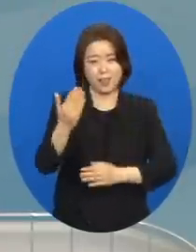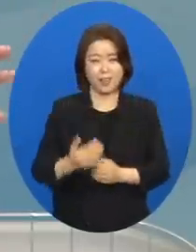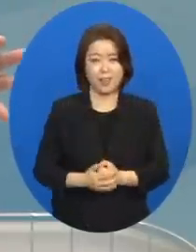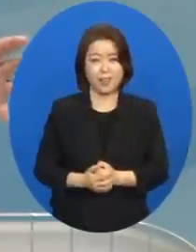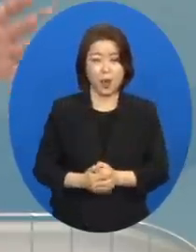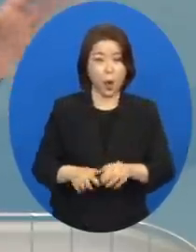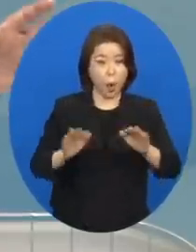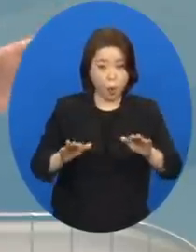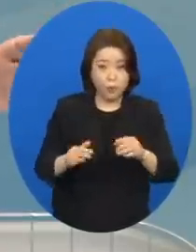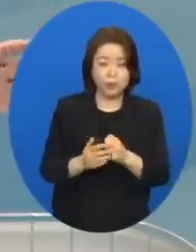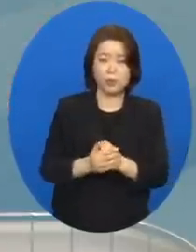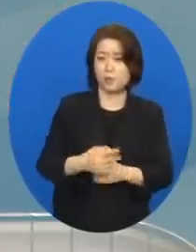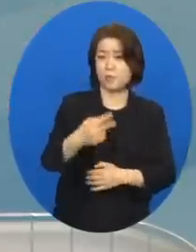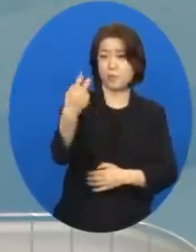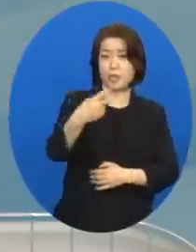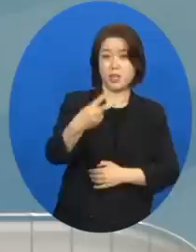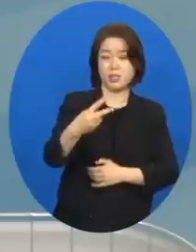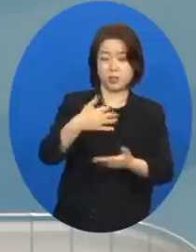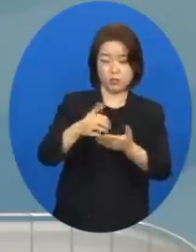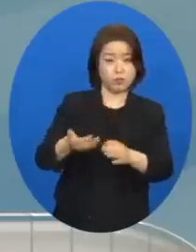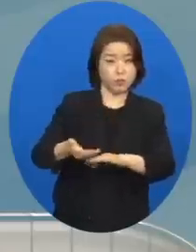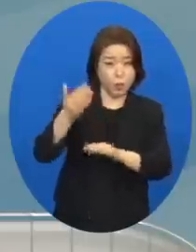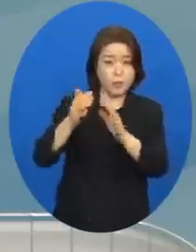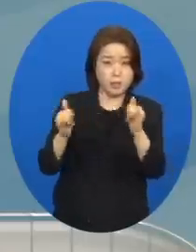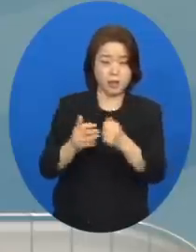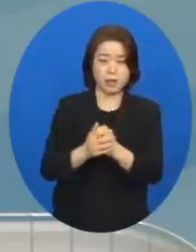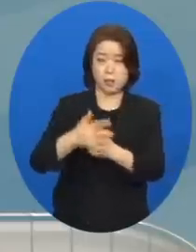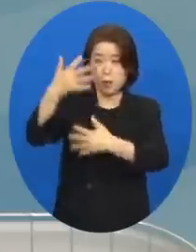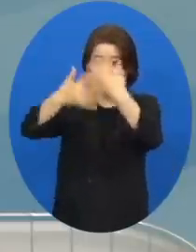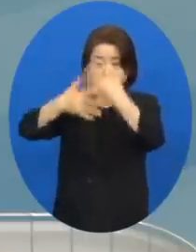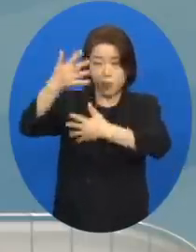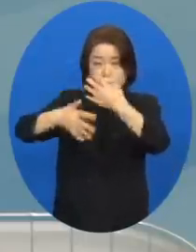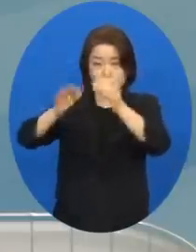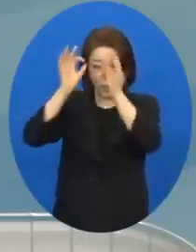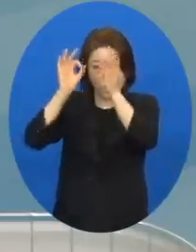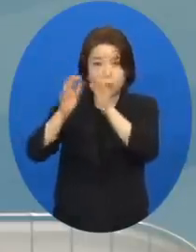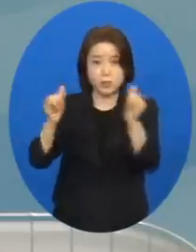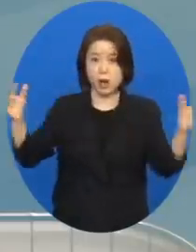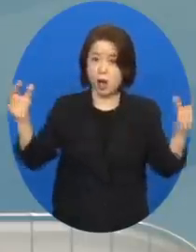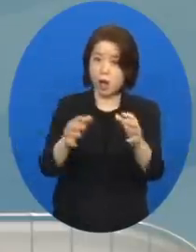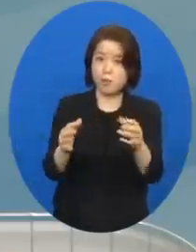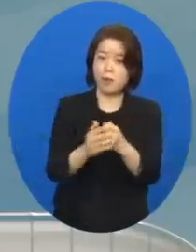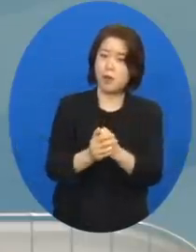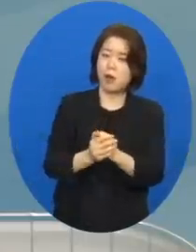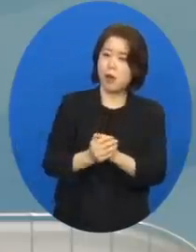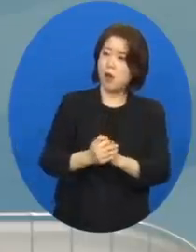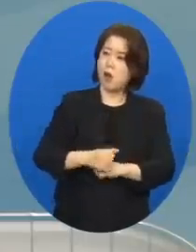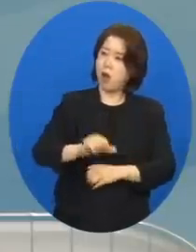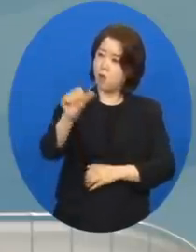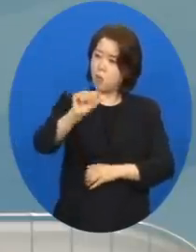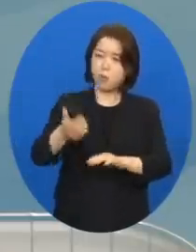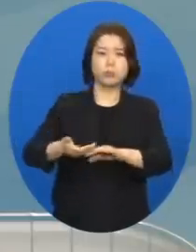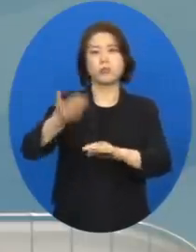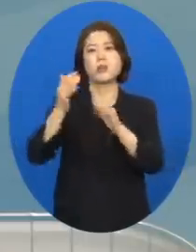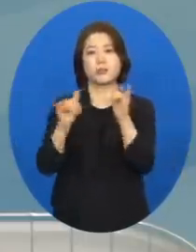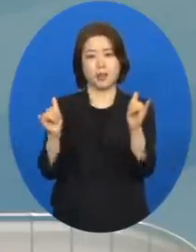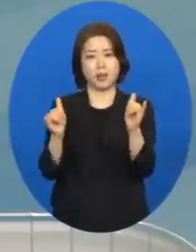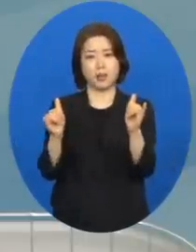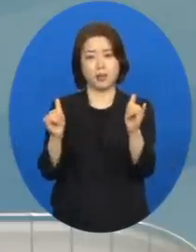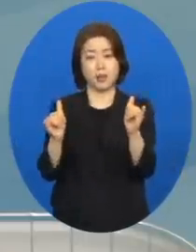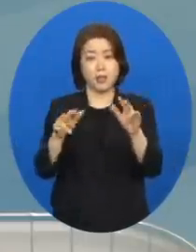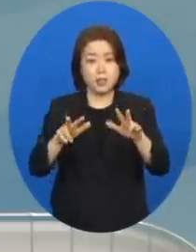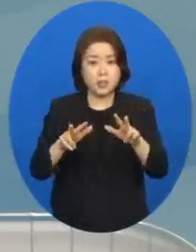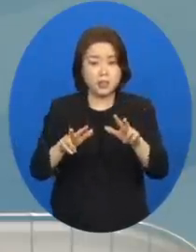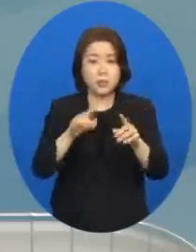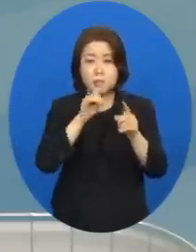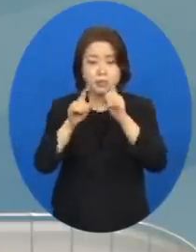벌써 2,000명 넘는 사람, 영상으로까지 하면 아마 한 5,000명이 넘는 사람이 이